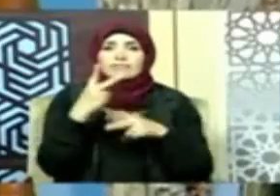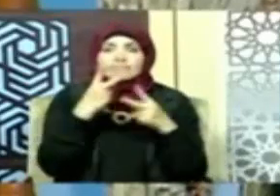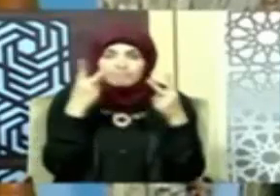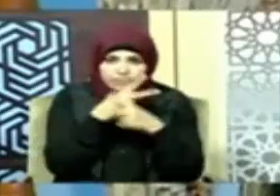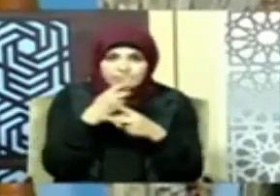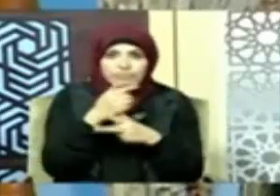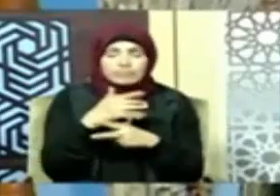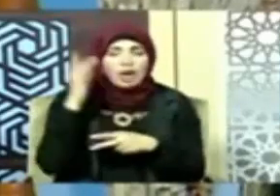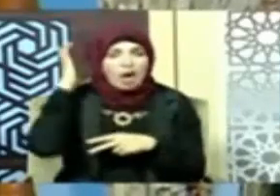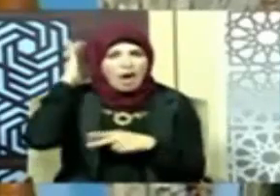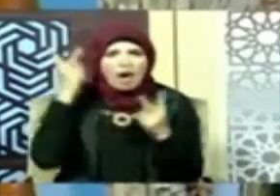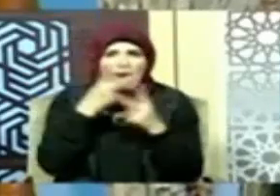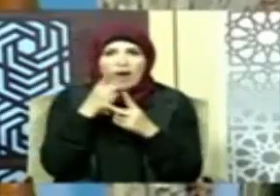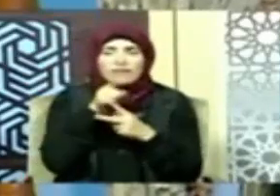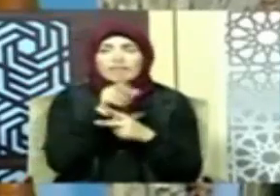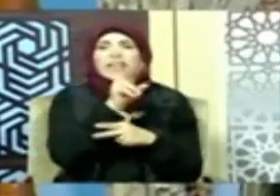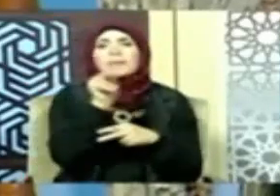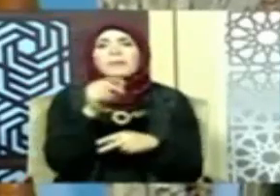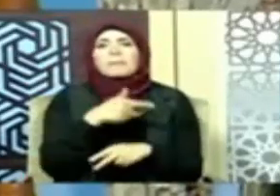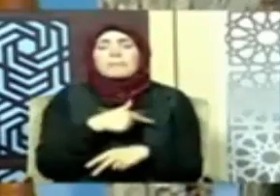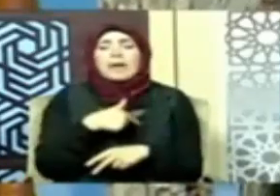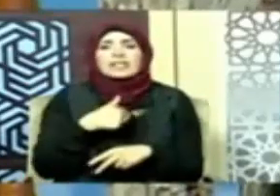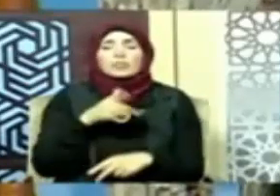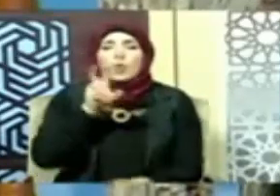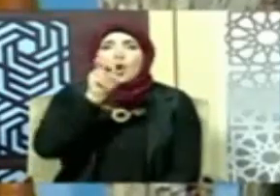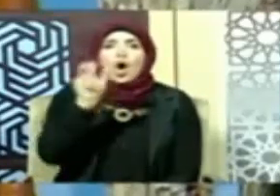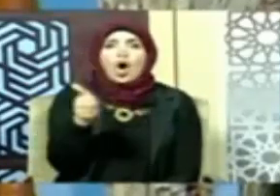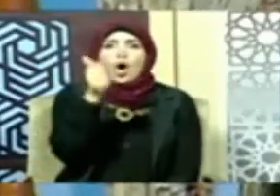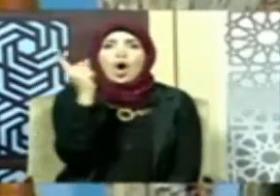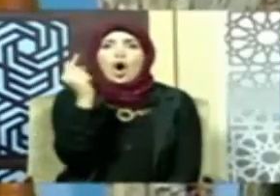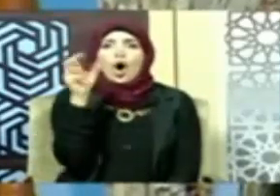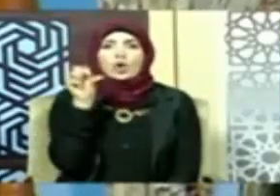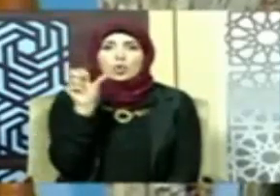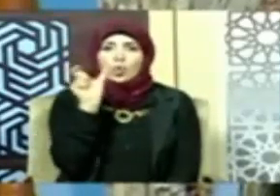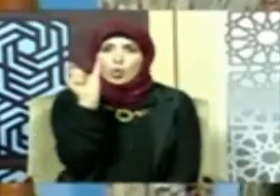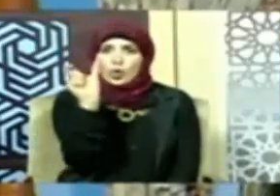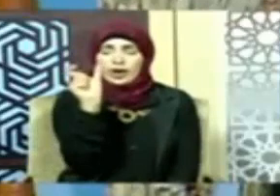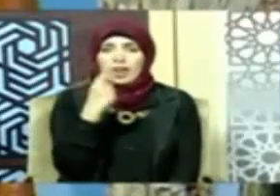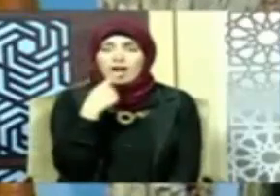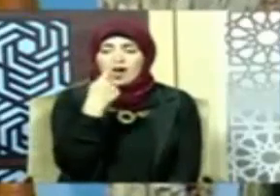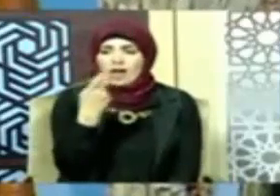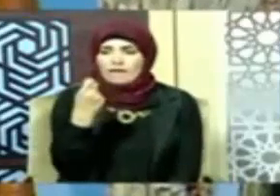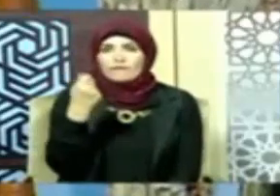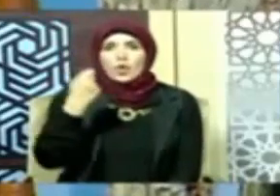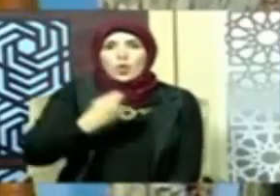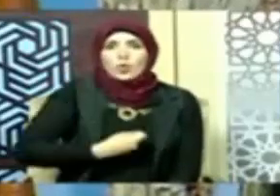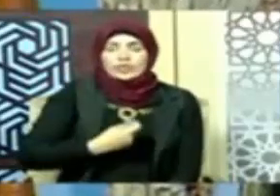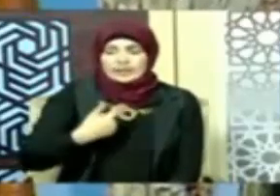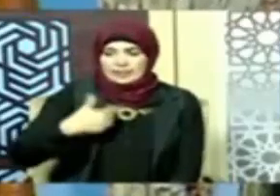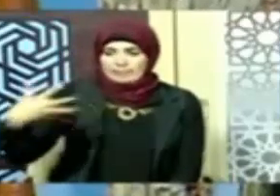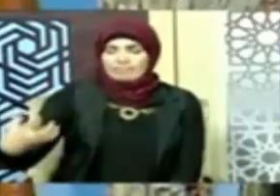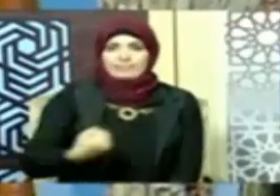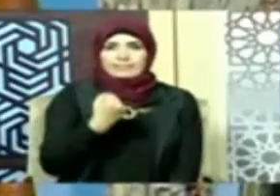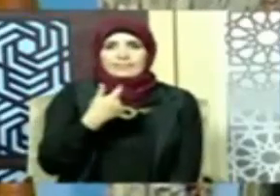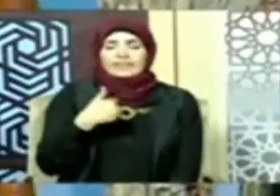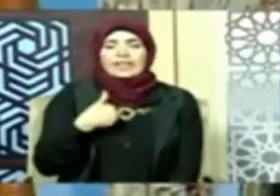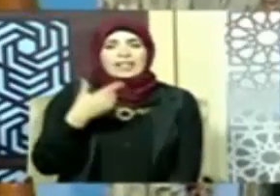وقع فيه قارون عندما قال: إنما أوتيته على